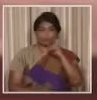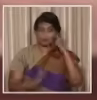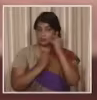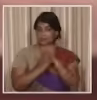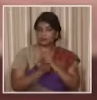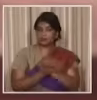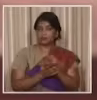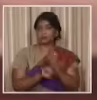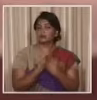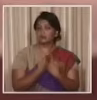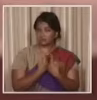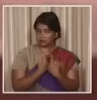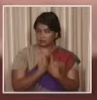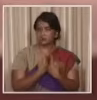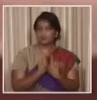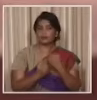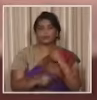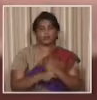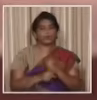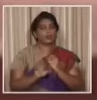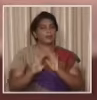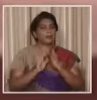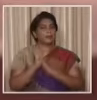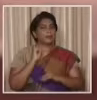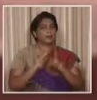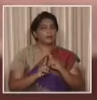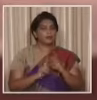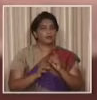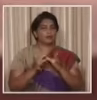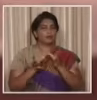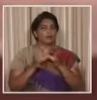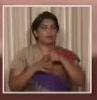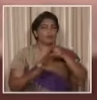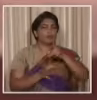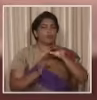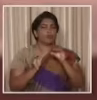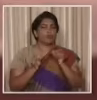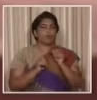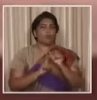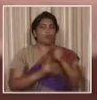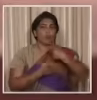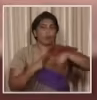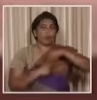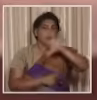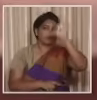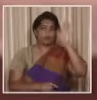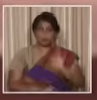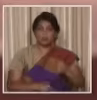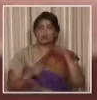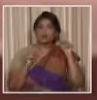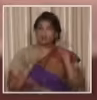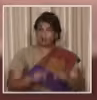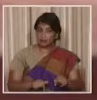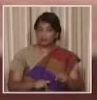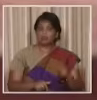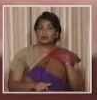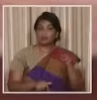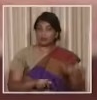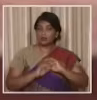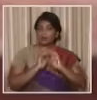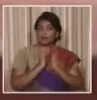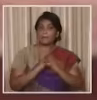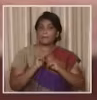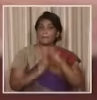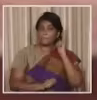එක්ක පරීක්ෂණයක් කරන්න රාජ්‍ය පරිපාලන අමාත්‍යාංශය විසින් සංචිතයට මෙතුමියව කැඳවලා තියෙනවා. දැන් ගරු කතානායකතුමනි අර කරපු